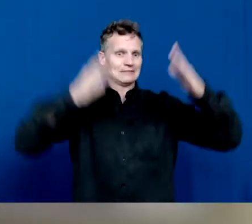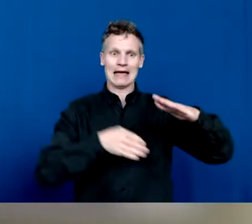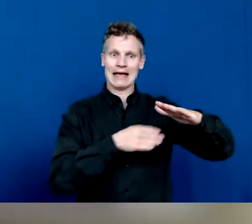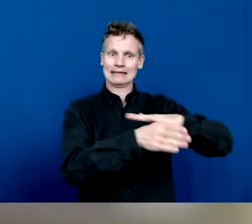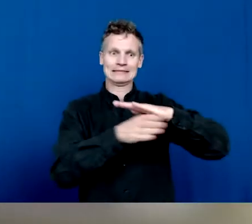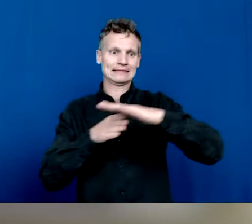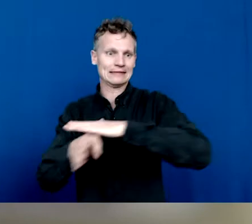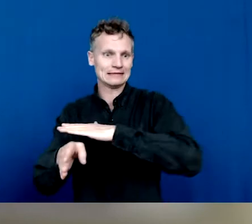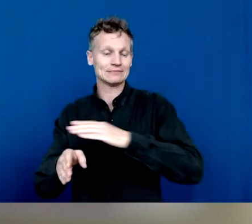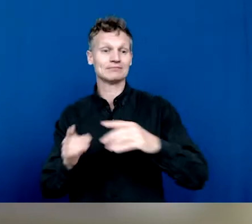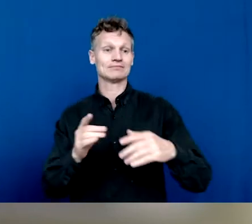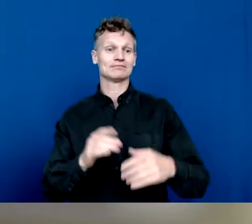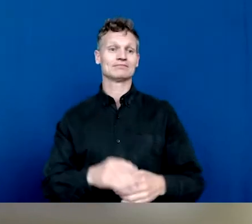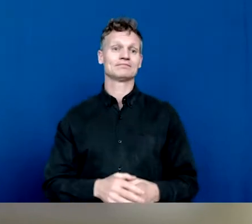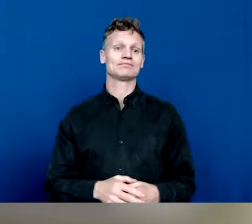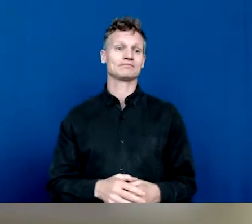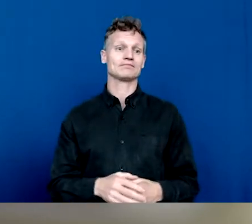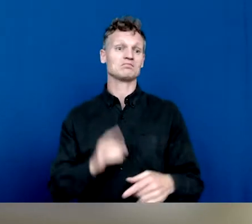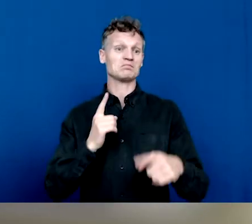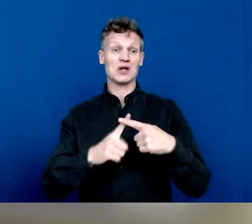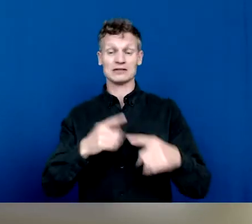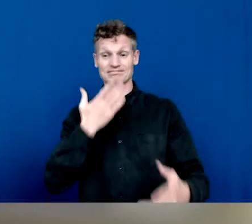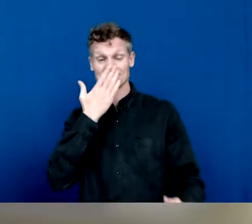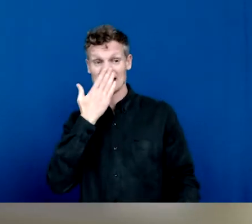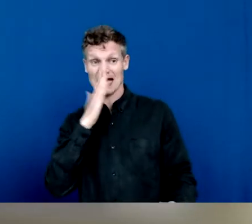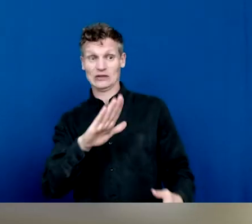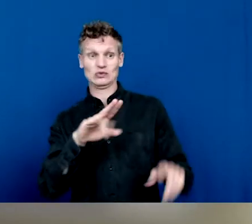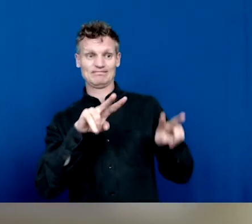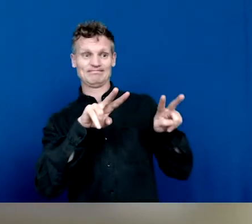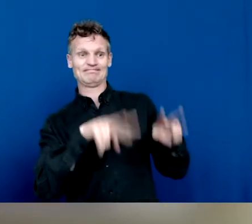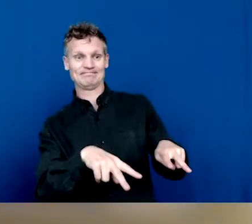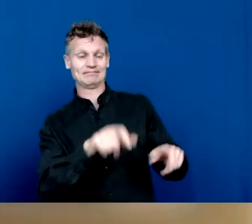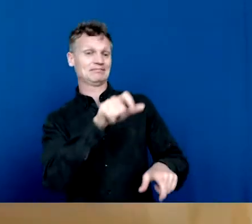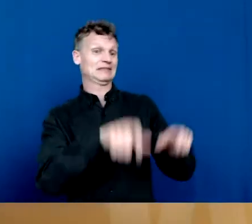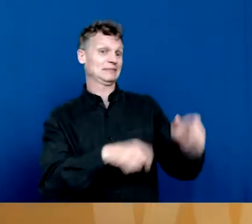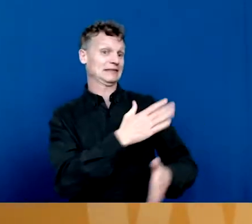à l'égard des personnes en situation de handicap.